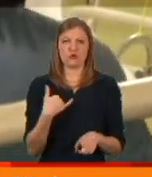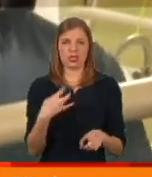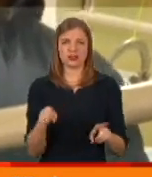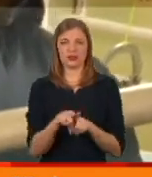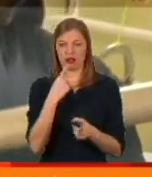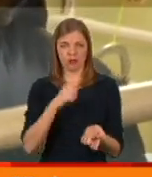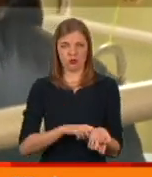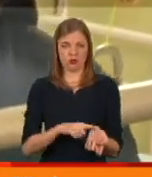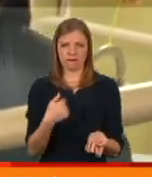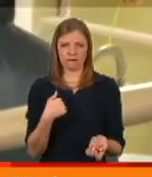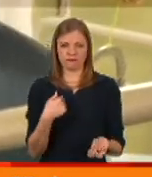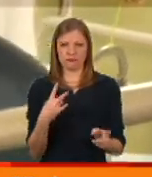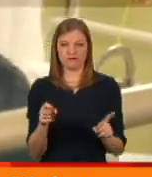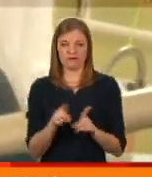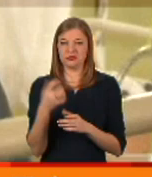кров. Ми не такий.